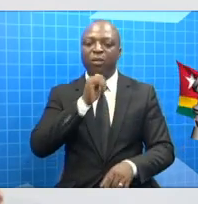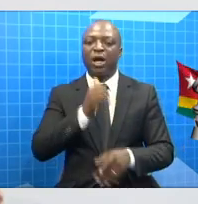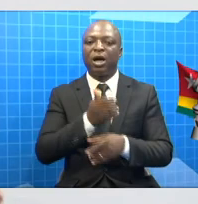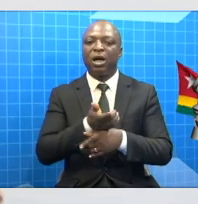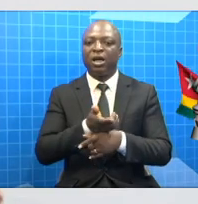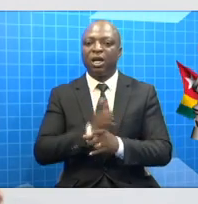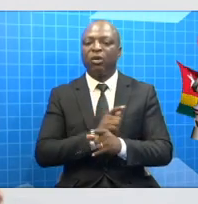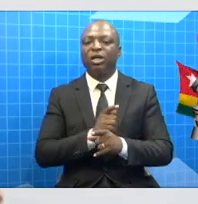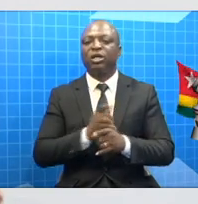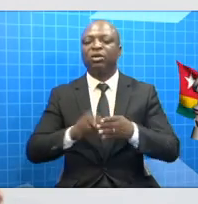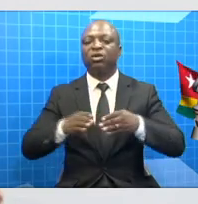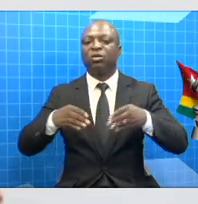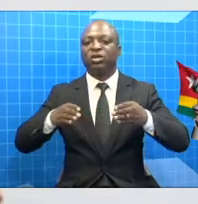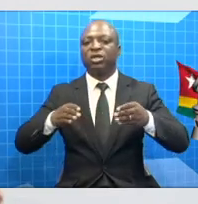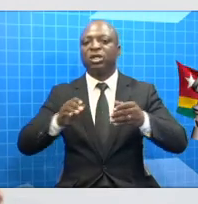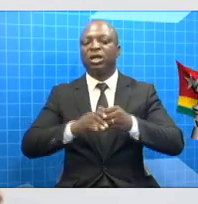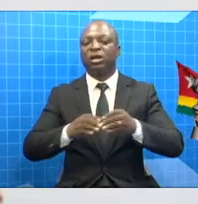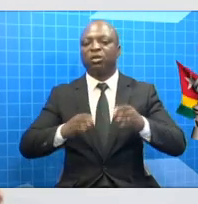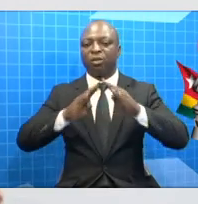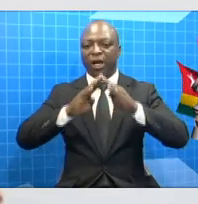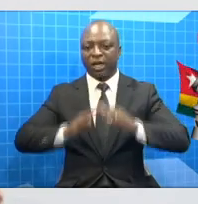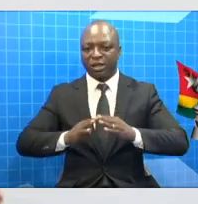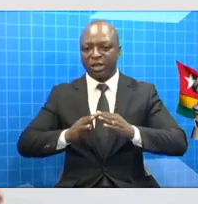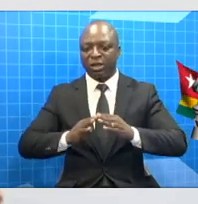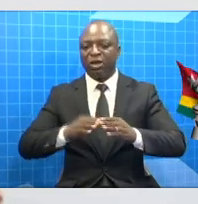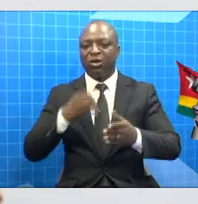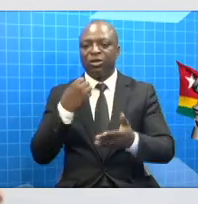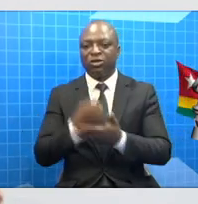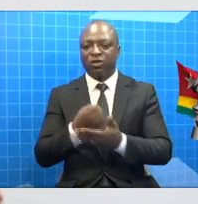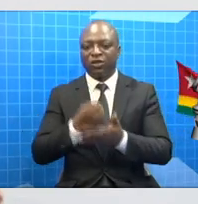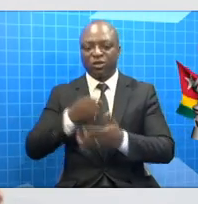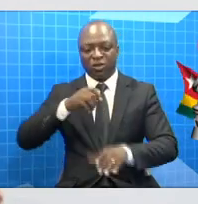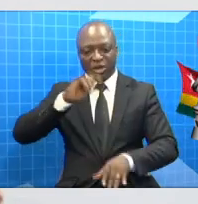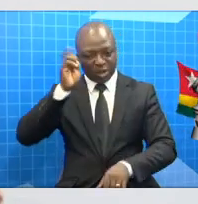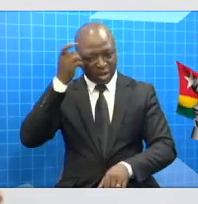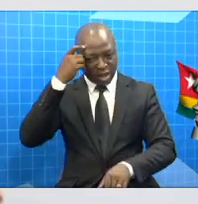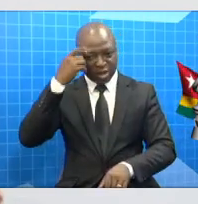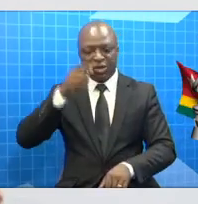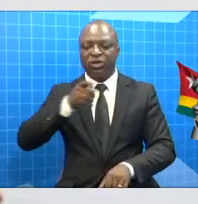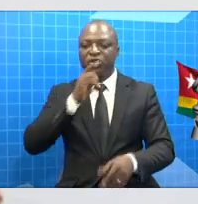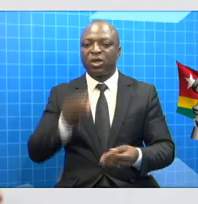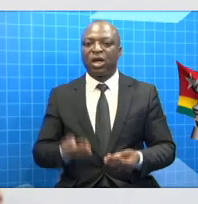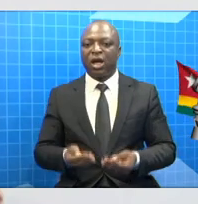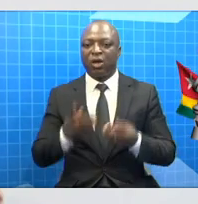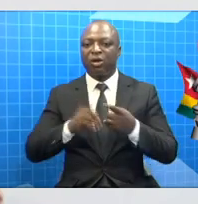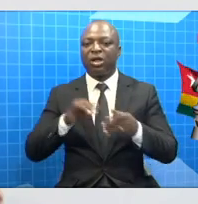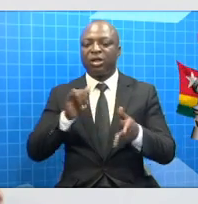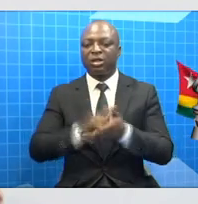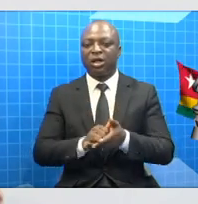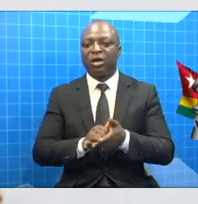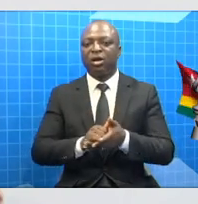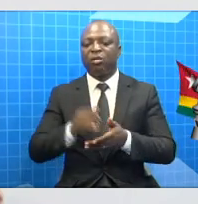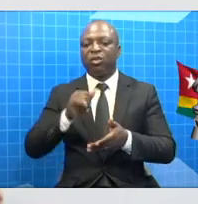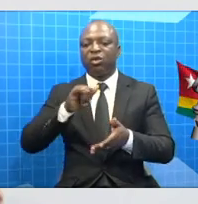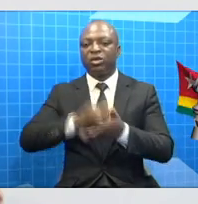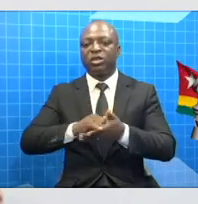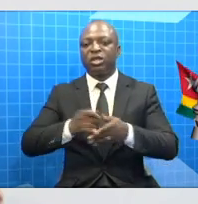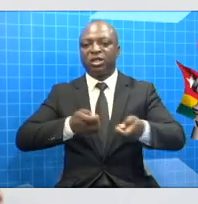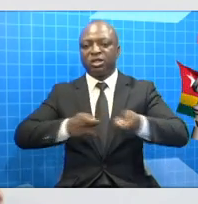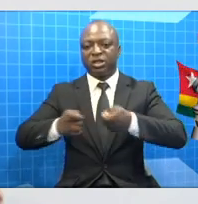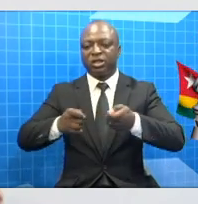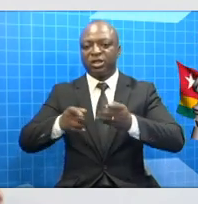de boutiques et de magasins. Une subvention de l'État sera accordée à cet effet aux structures de